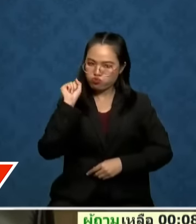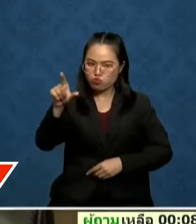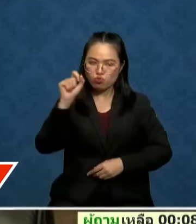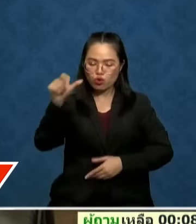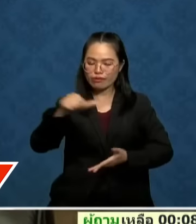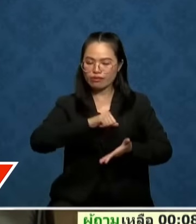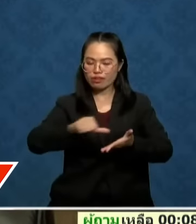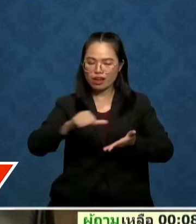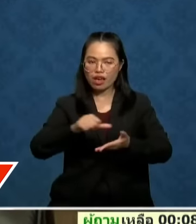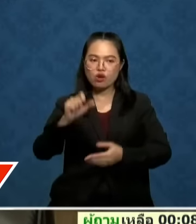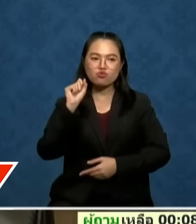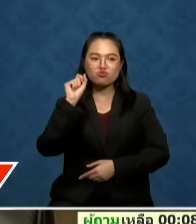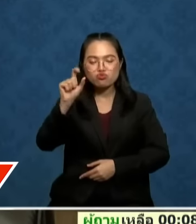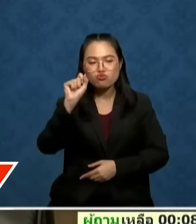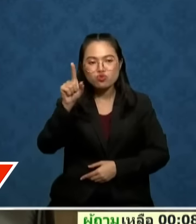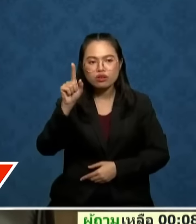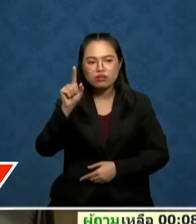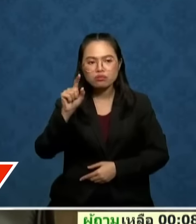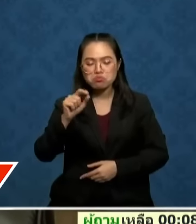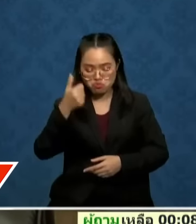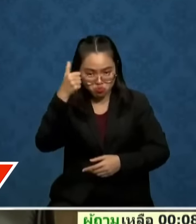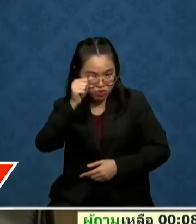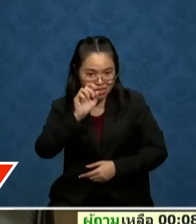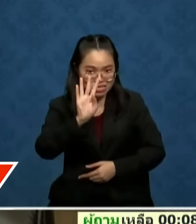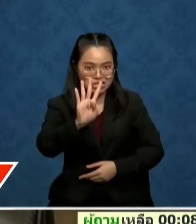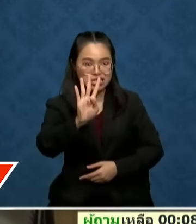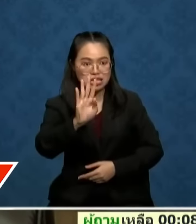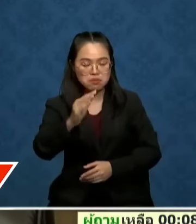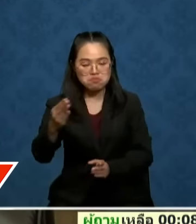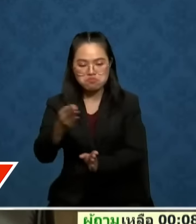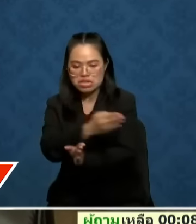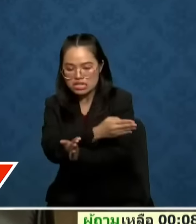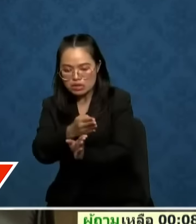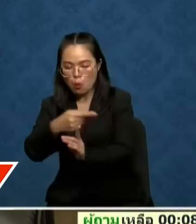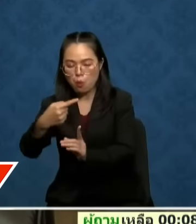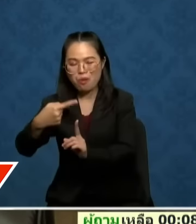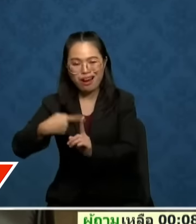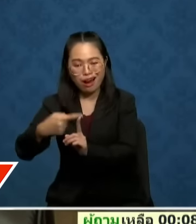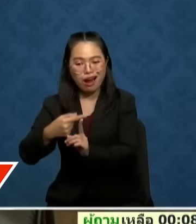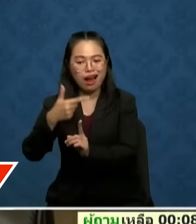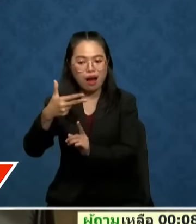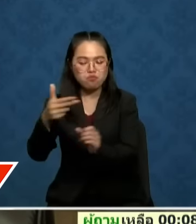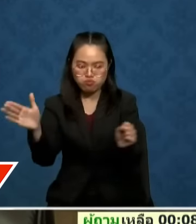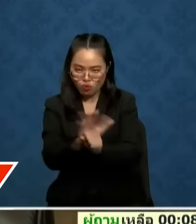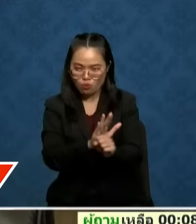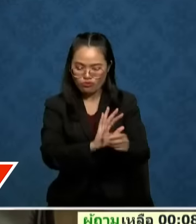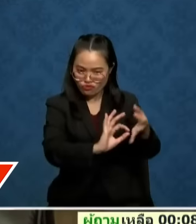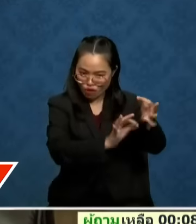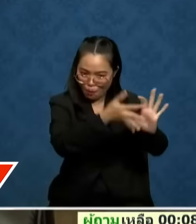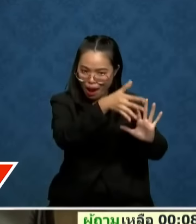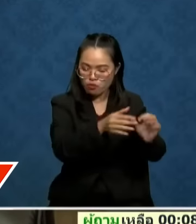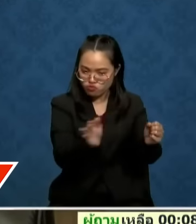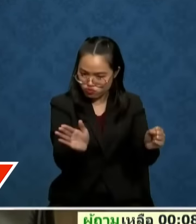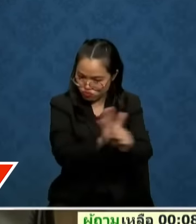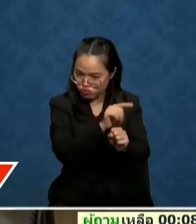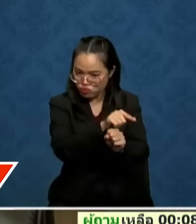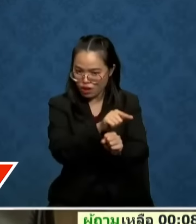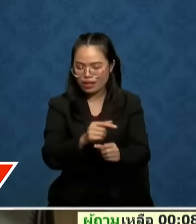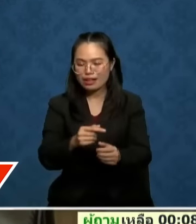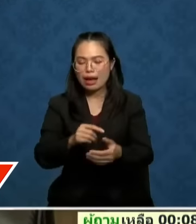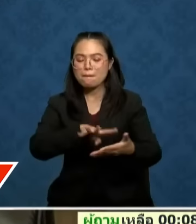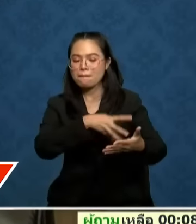าเร่งรัดที่ว่าเนี่ยอีก4วันจะครบ3เดือนแล้วนะครับ3เดือนที่ไฟไหม้การเร่งรัดที่ว่าเนี่ยผมเข้าใจว่าต้องท